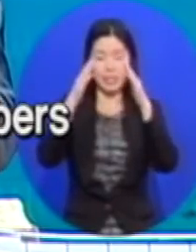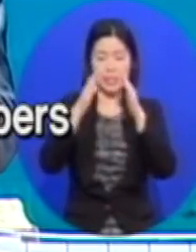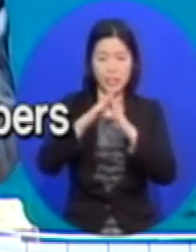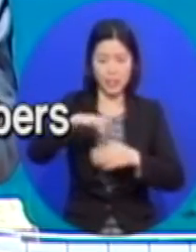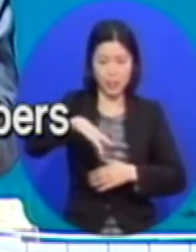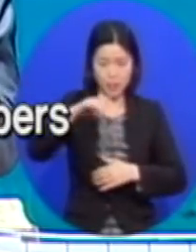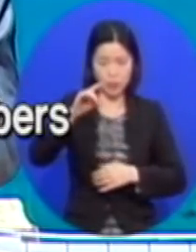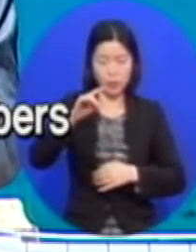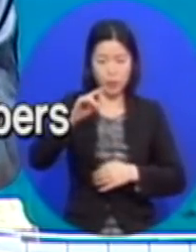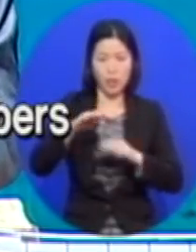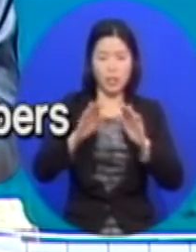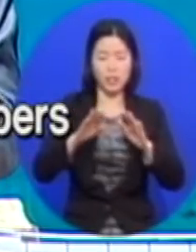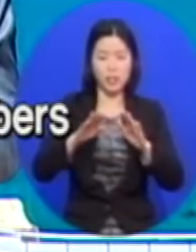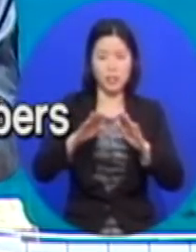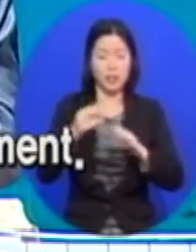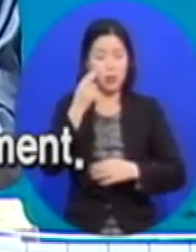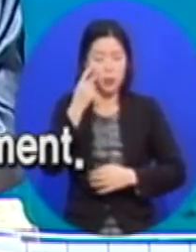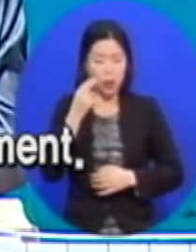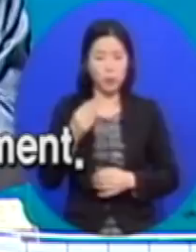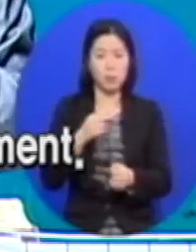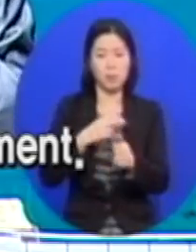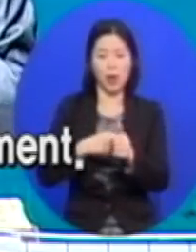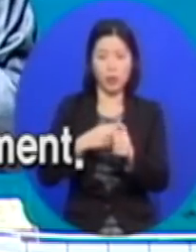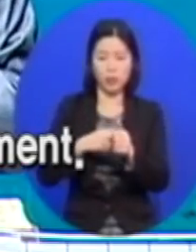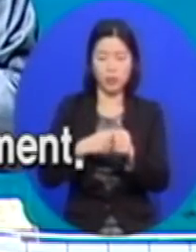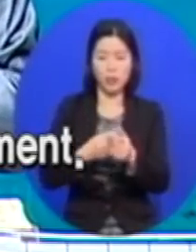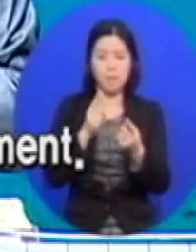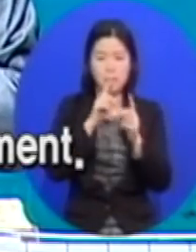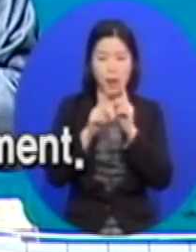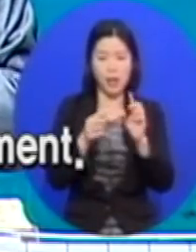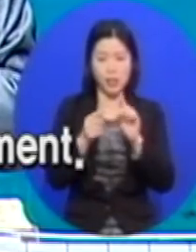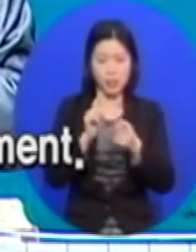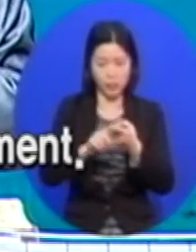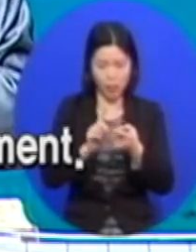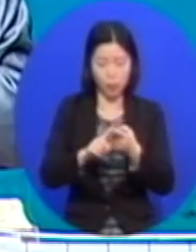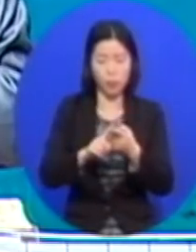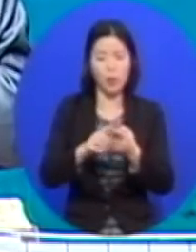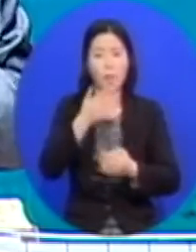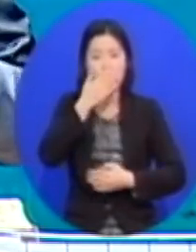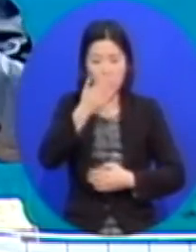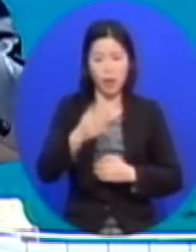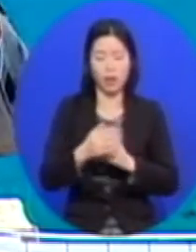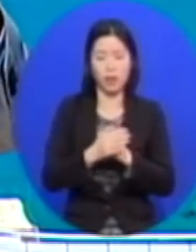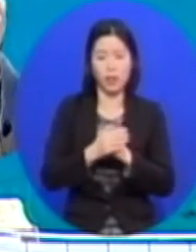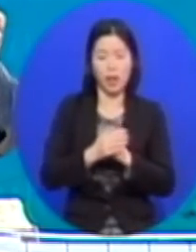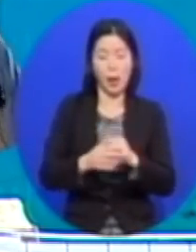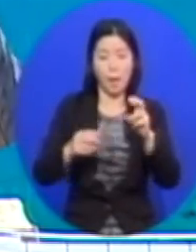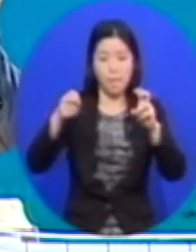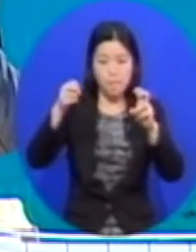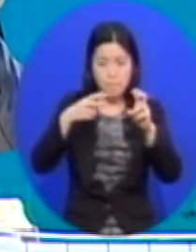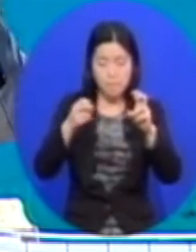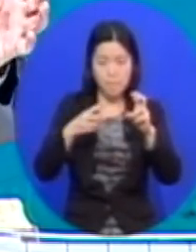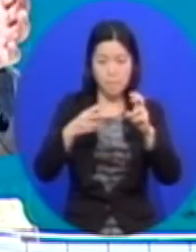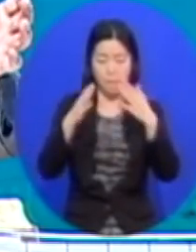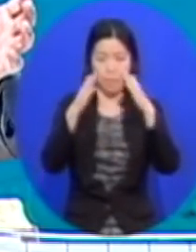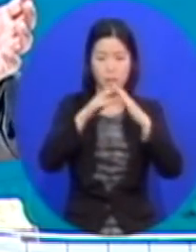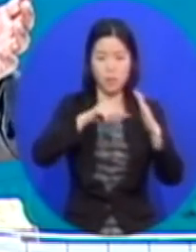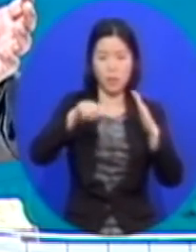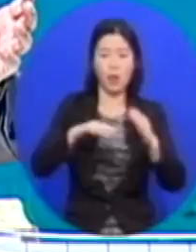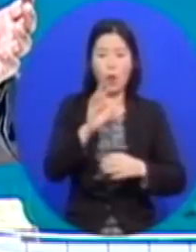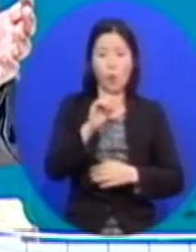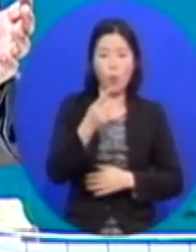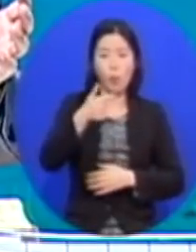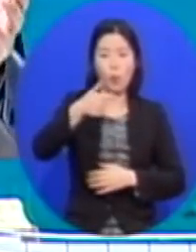사도 바울이 권한 이 말씀대로 되고 있다는 것을 우리가 알 수 있습니다 이 빌레몬 에 집에 오네시모 라는 종이